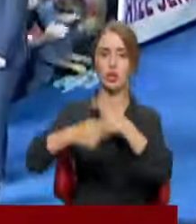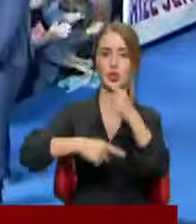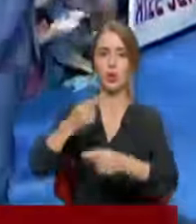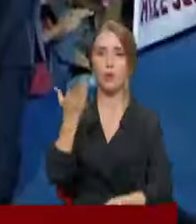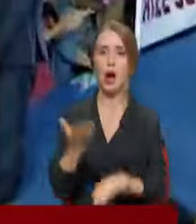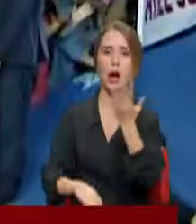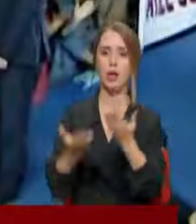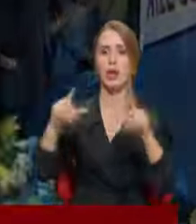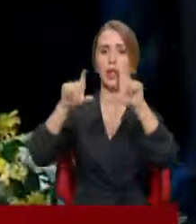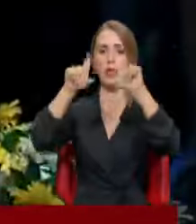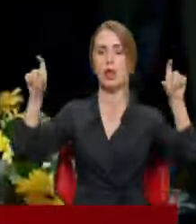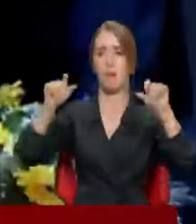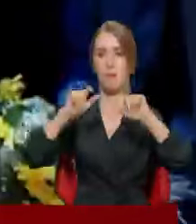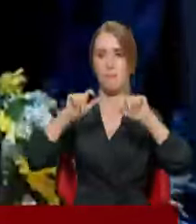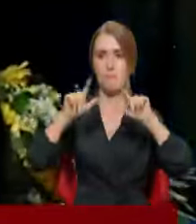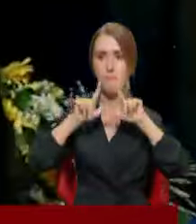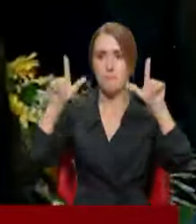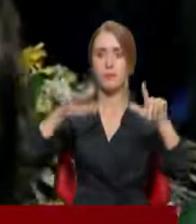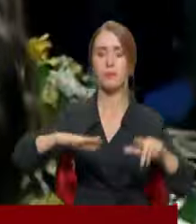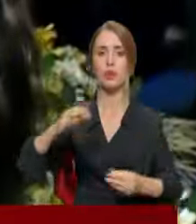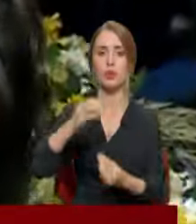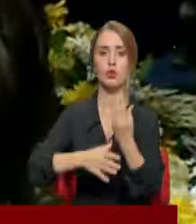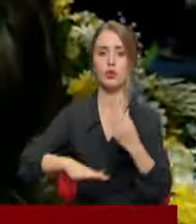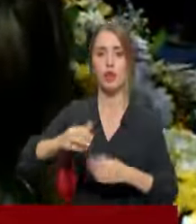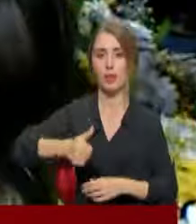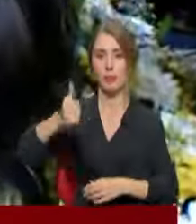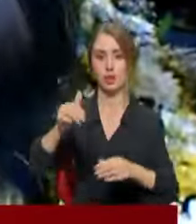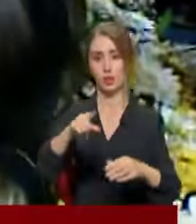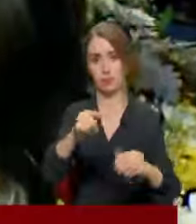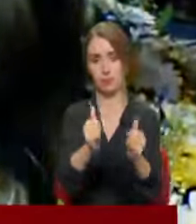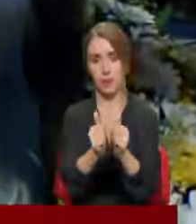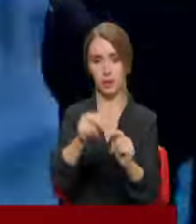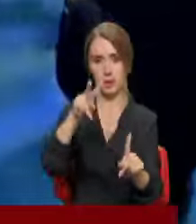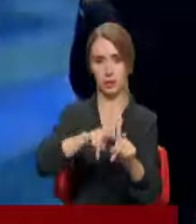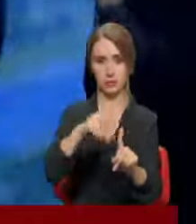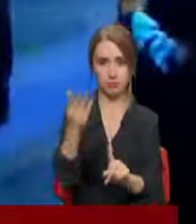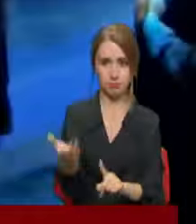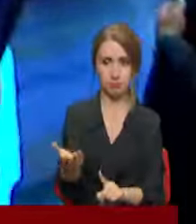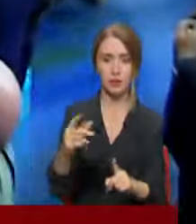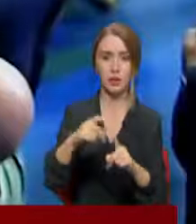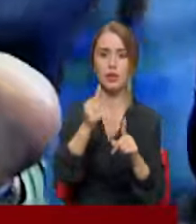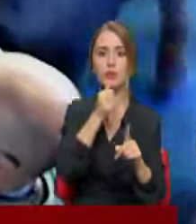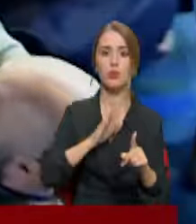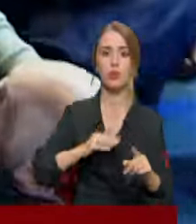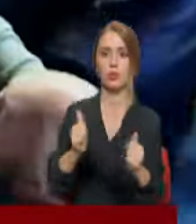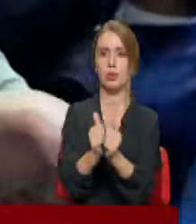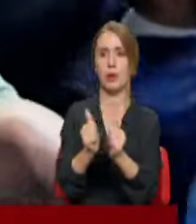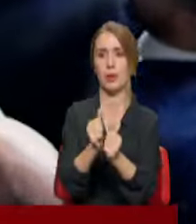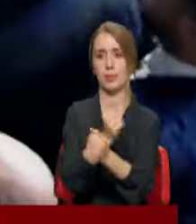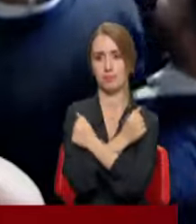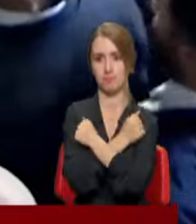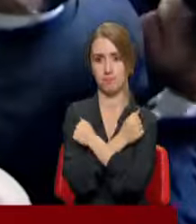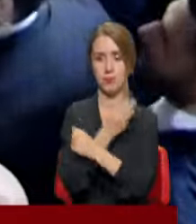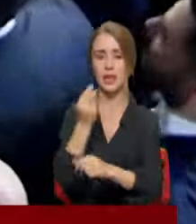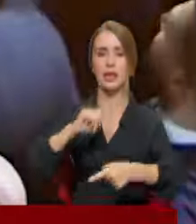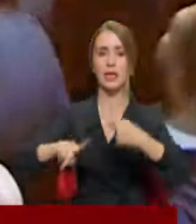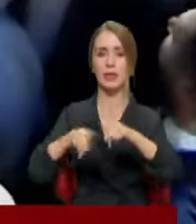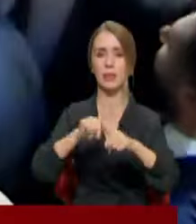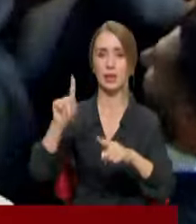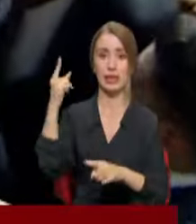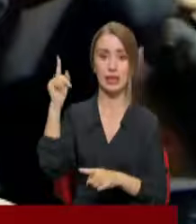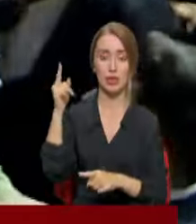adalet sloganıyla kutladı. Kurucu Genel Başkan Meral Akşener de katıldı törene, Dervişoğlu ile kucaklaştı. İyi Parti